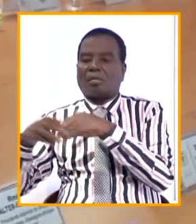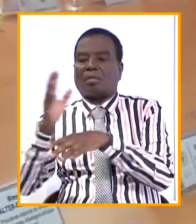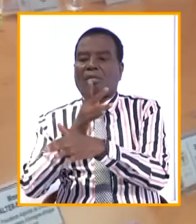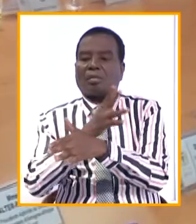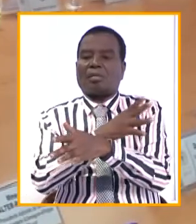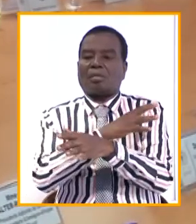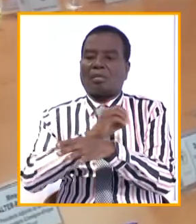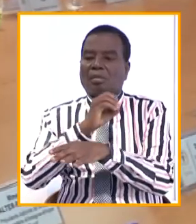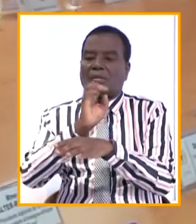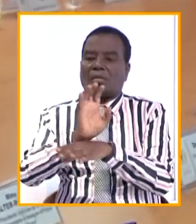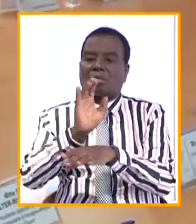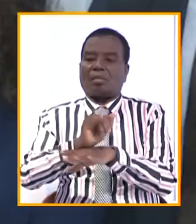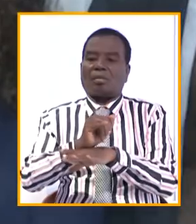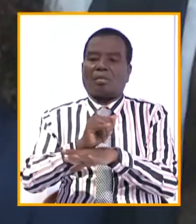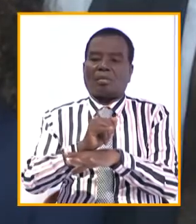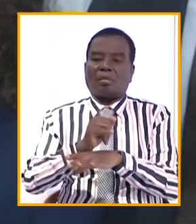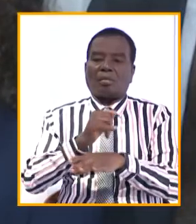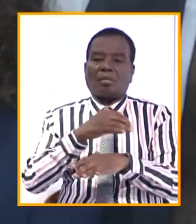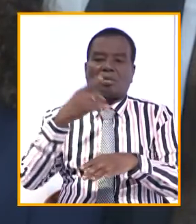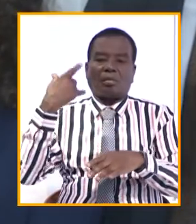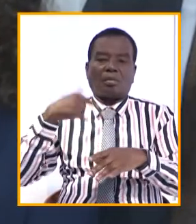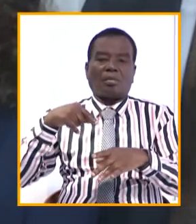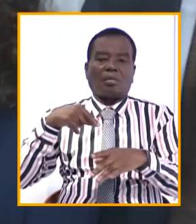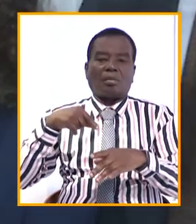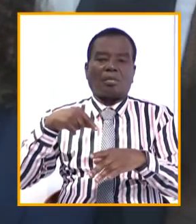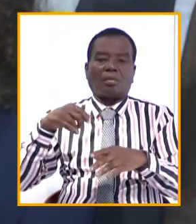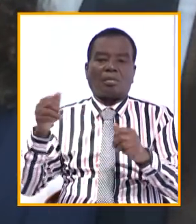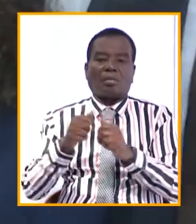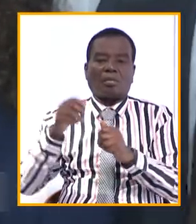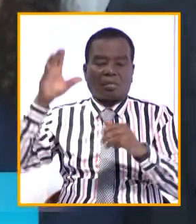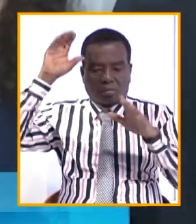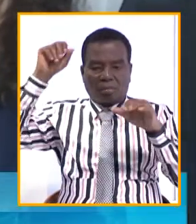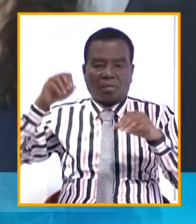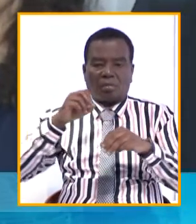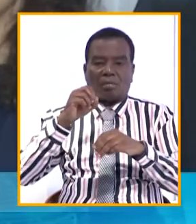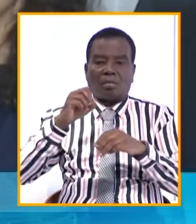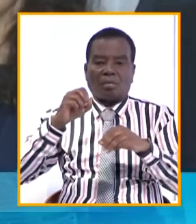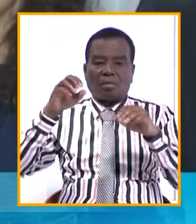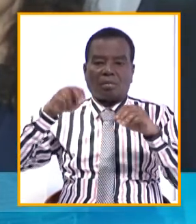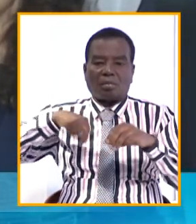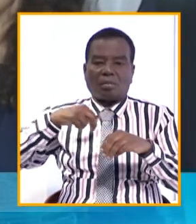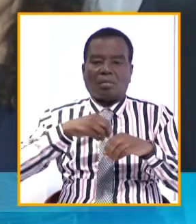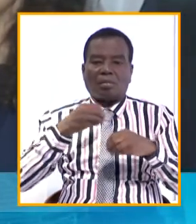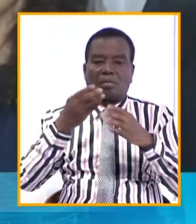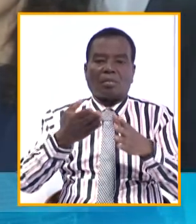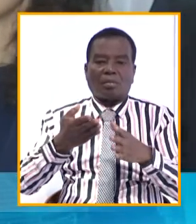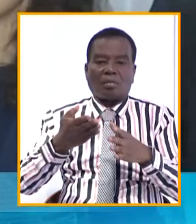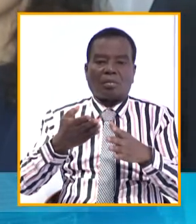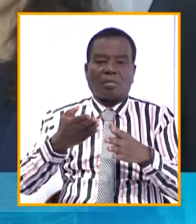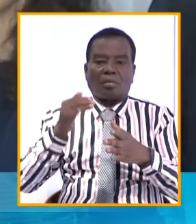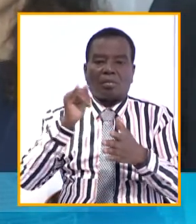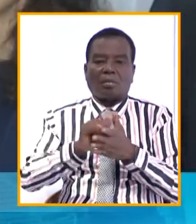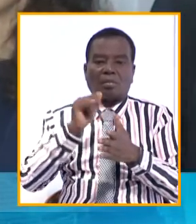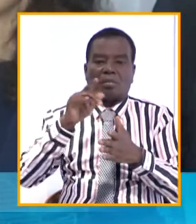les régions de Côte d'Ivoire. Collègues sénateurs qui étaient là avec M. le Président nous ont donné beaucoup d'aperçus